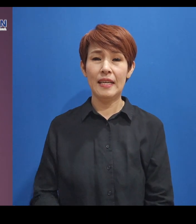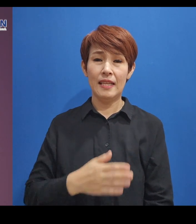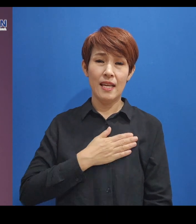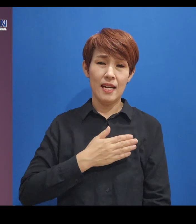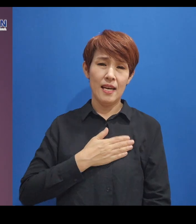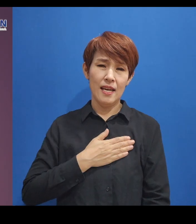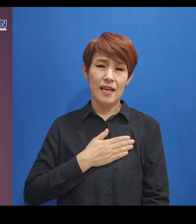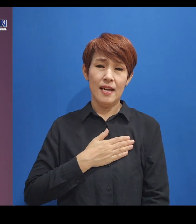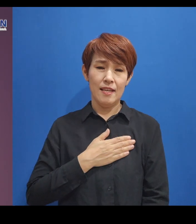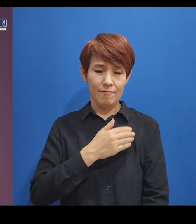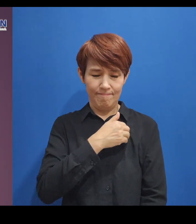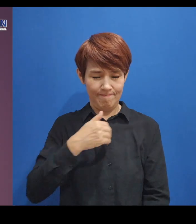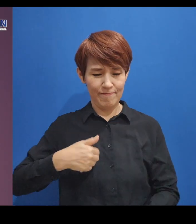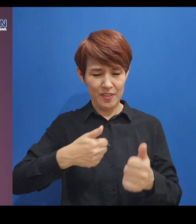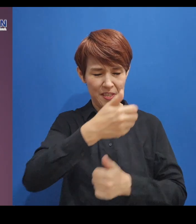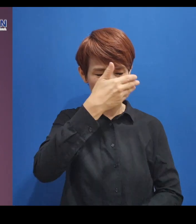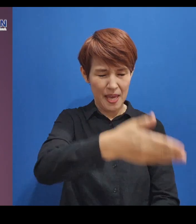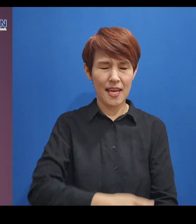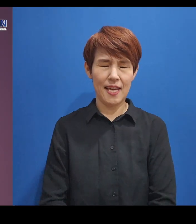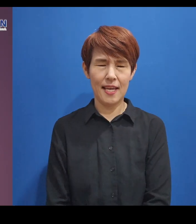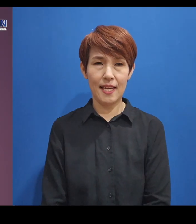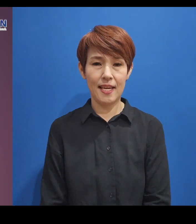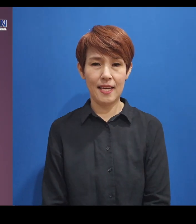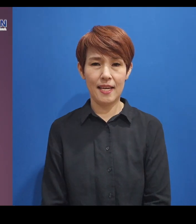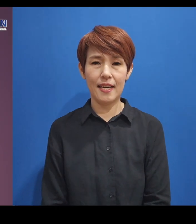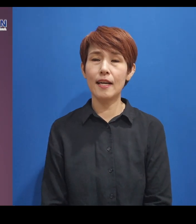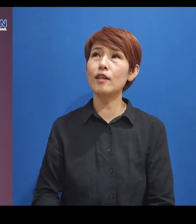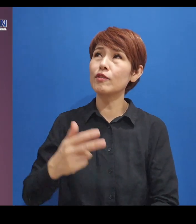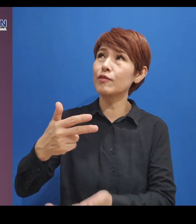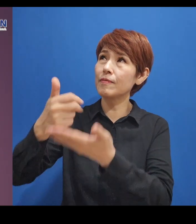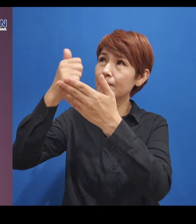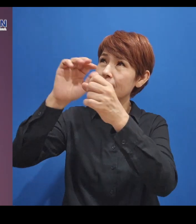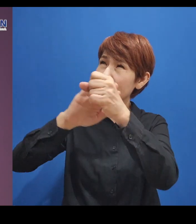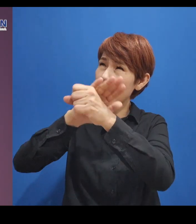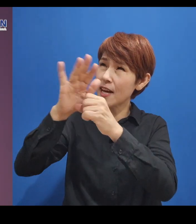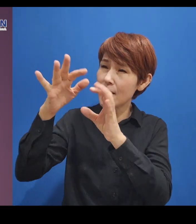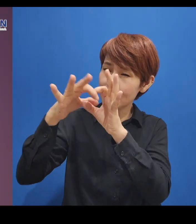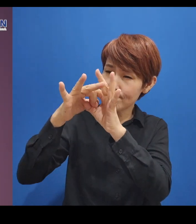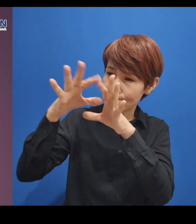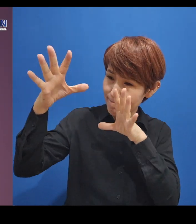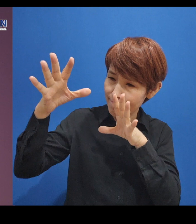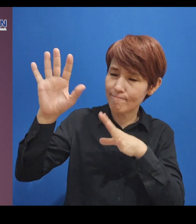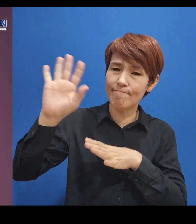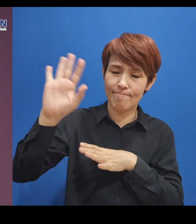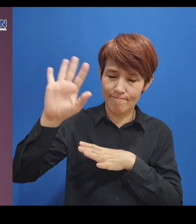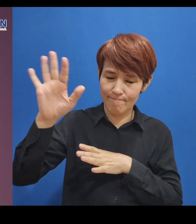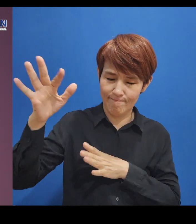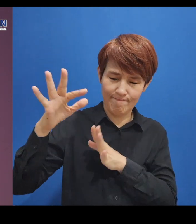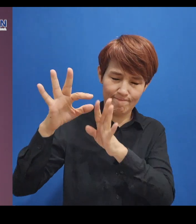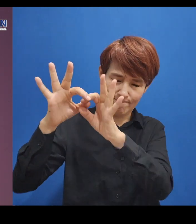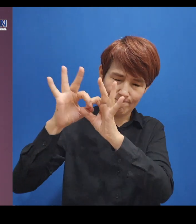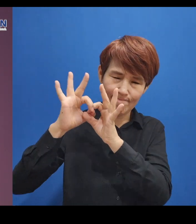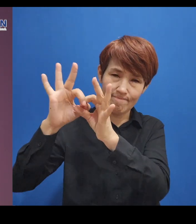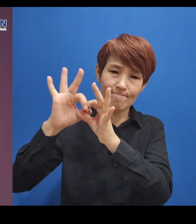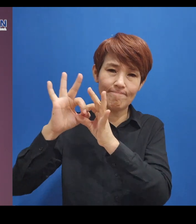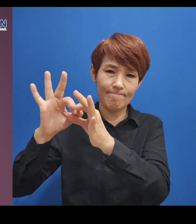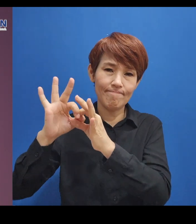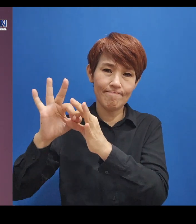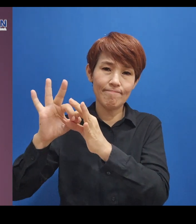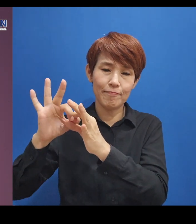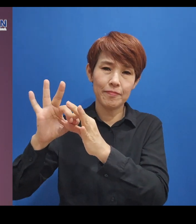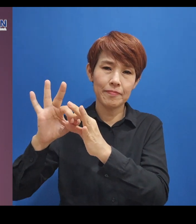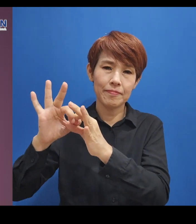나는 넉넉히 이길 겁니다. 나를 향한 주의 사랑은 끊어지지 않을 겁니다. 그래서